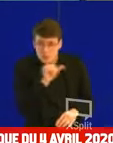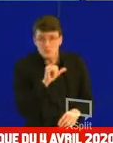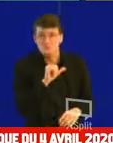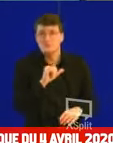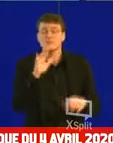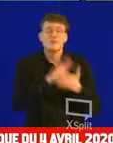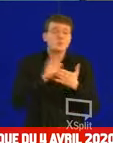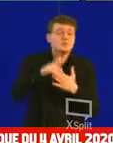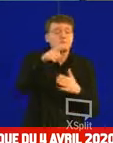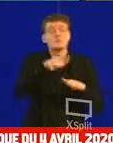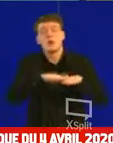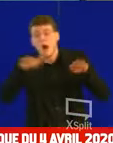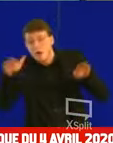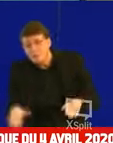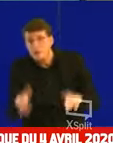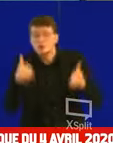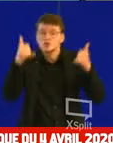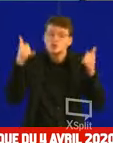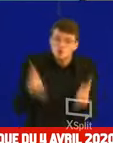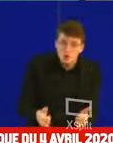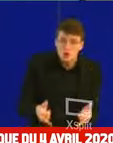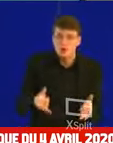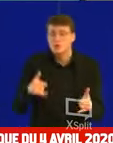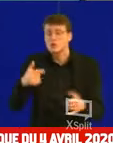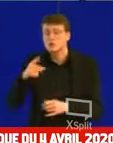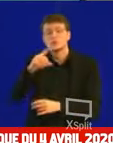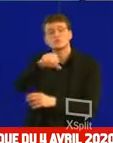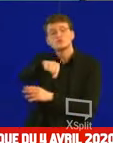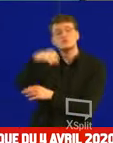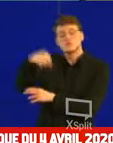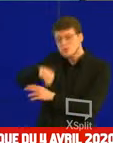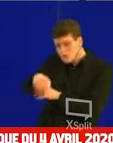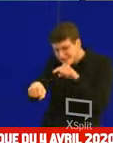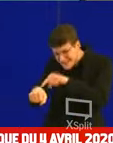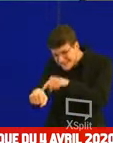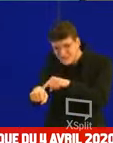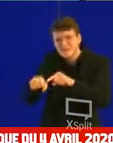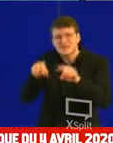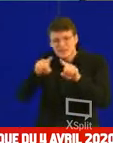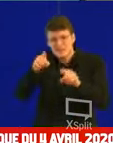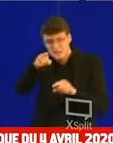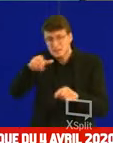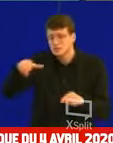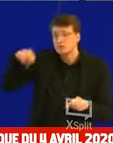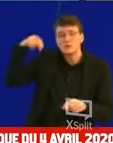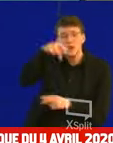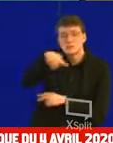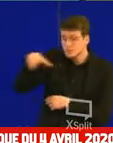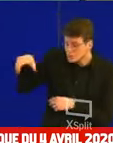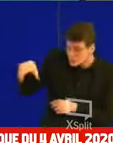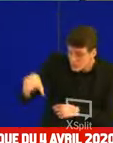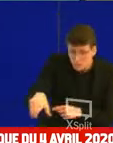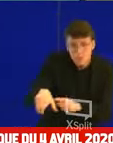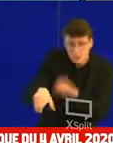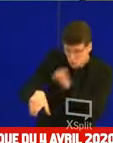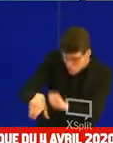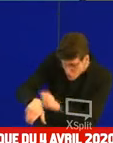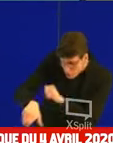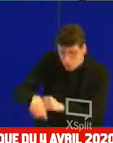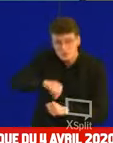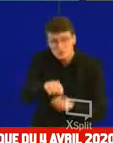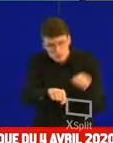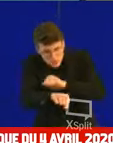parc klink groupe à l'uni n'y a pas mort d'homme et d'un canard ou de routine